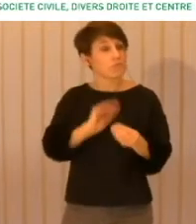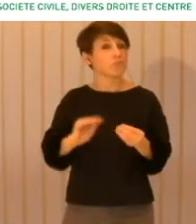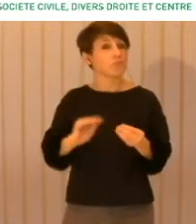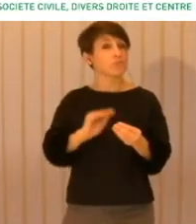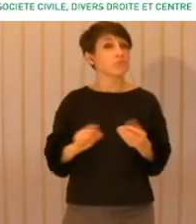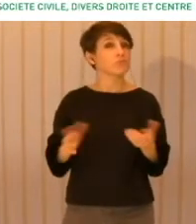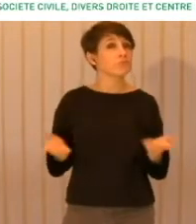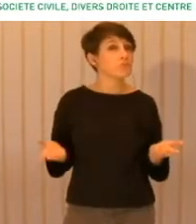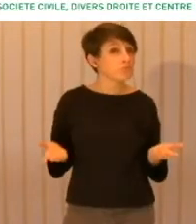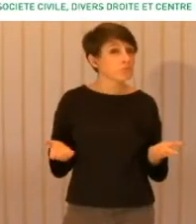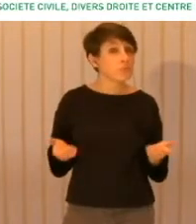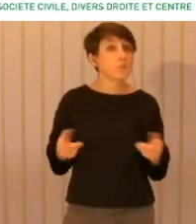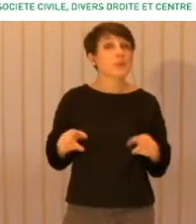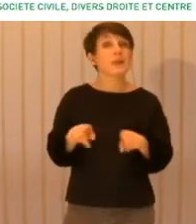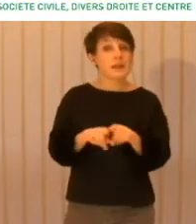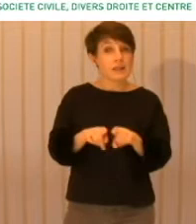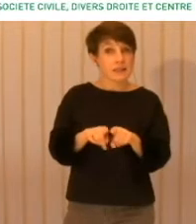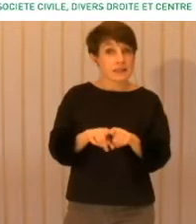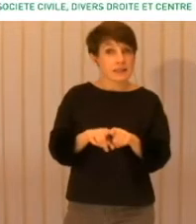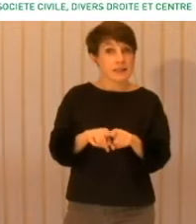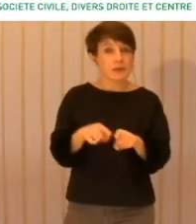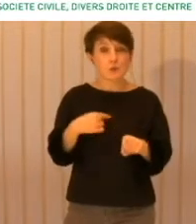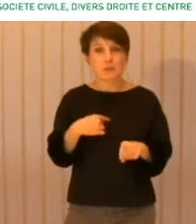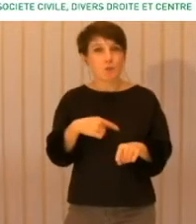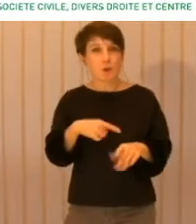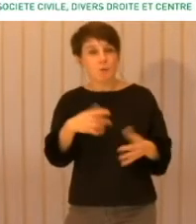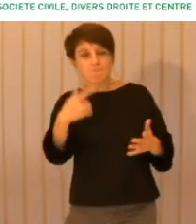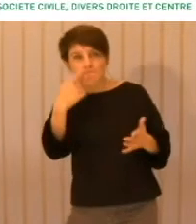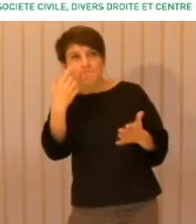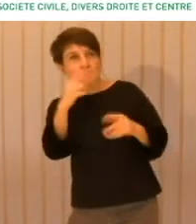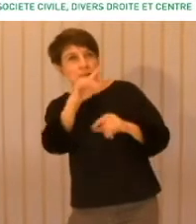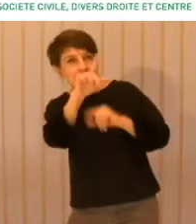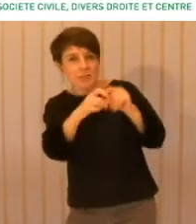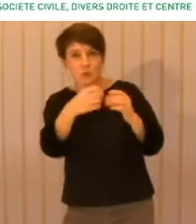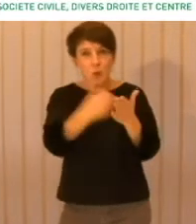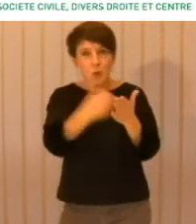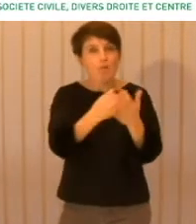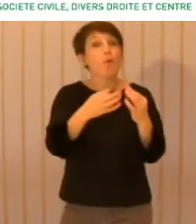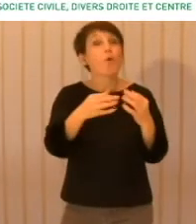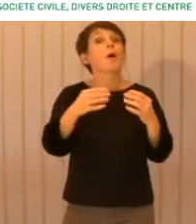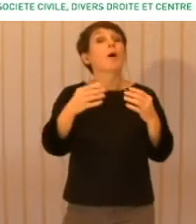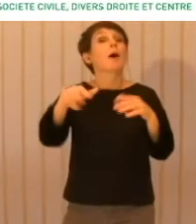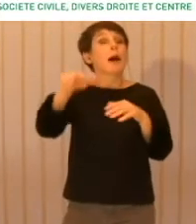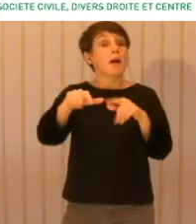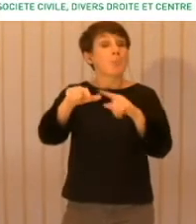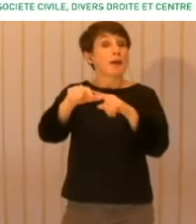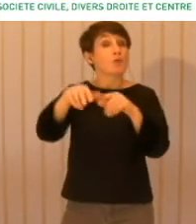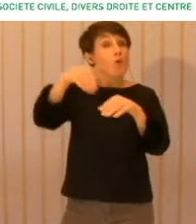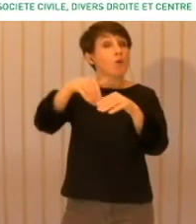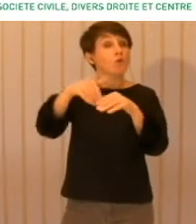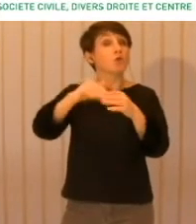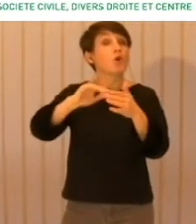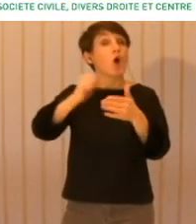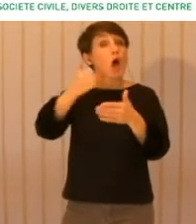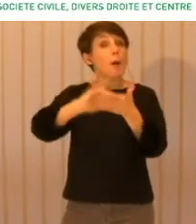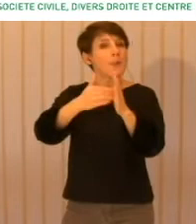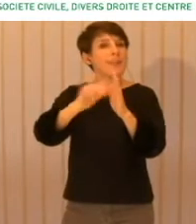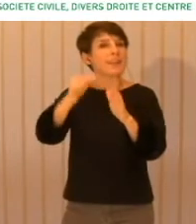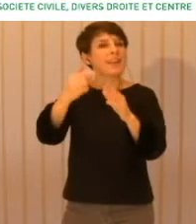obtenir quel a été le prix moyen de vente du mètre carré des logements pour